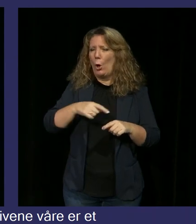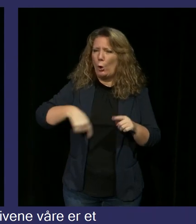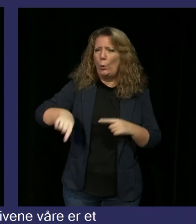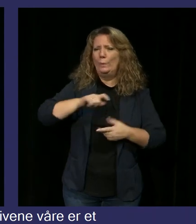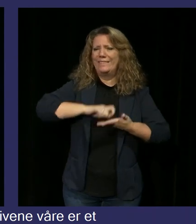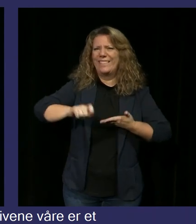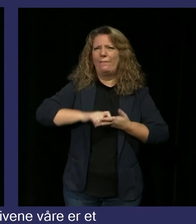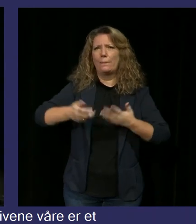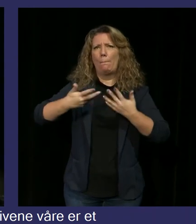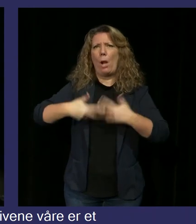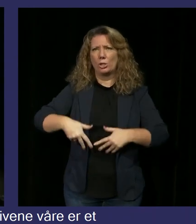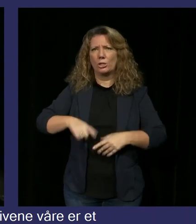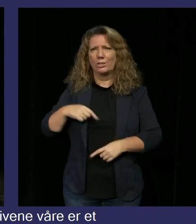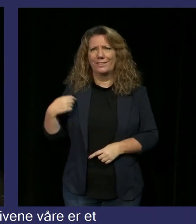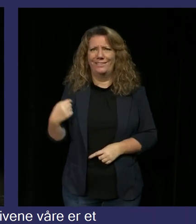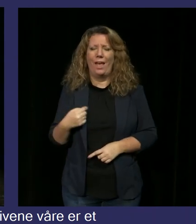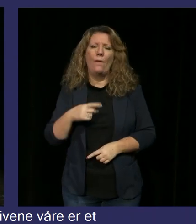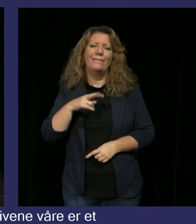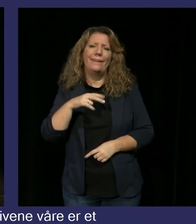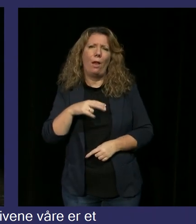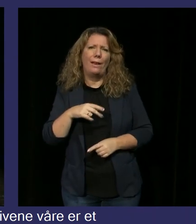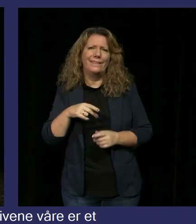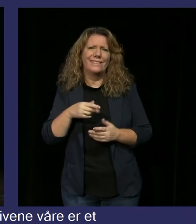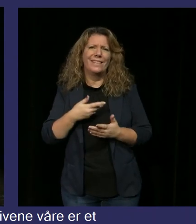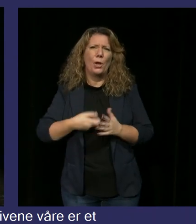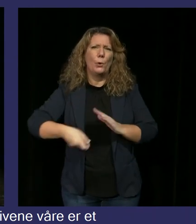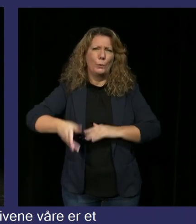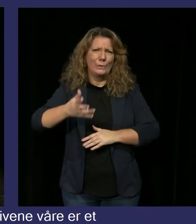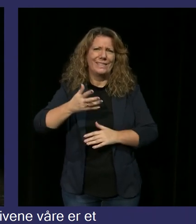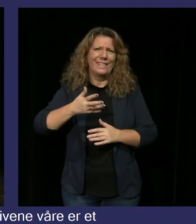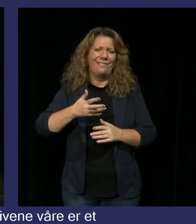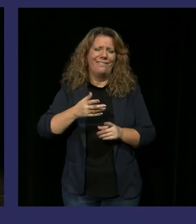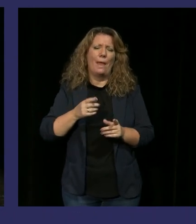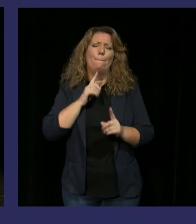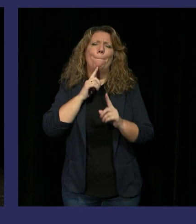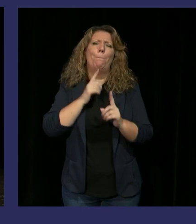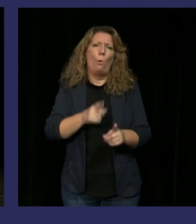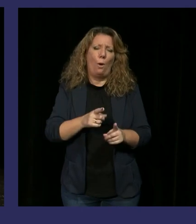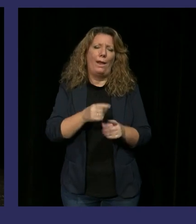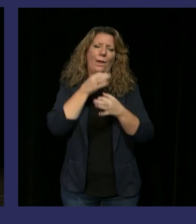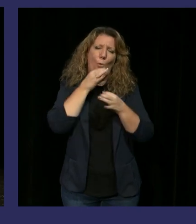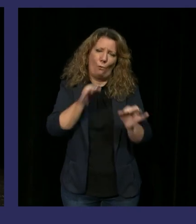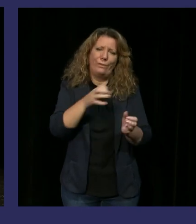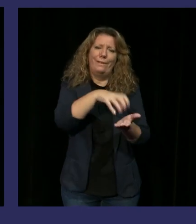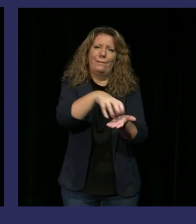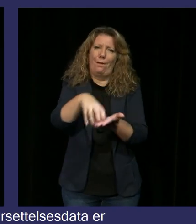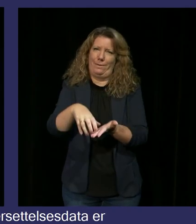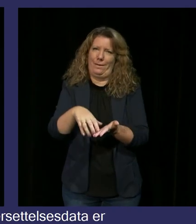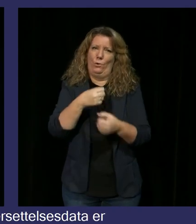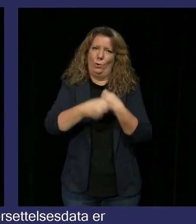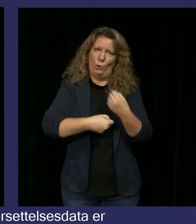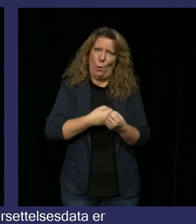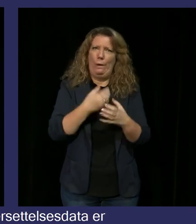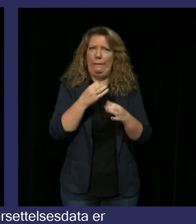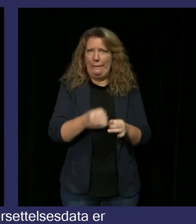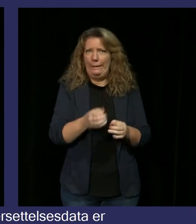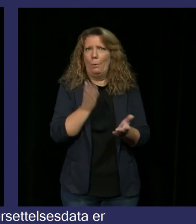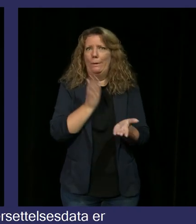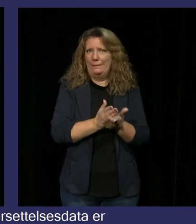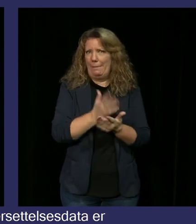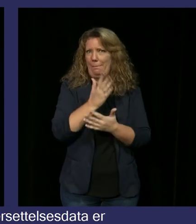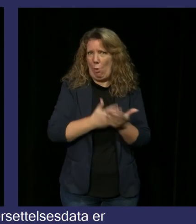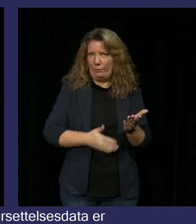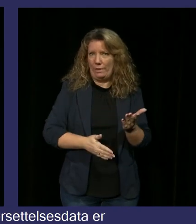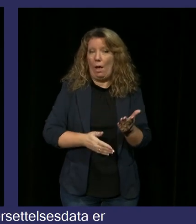våre digitaliseringsrundskriv, som pålegger offentlige etater å gjøre ting på bestemte måter. Og det å dele